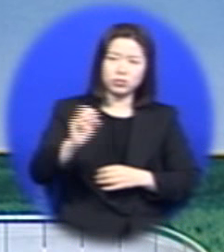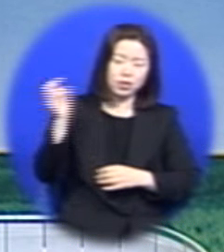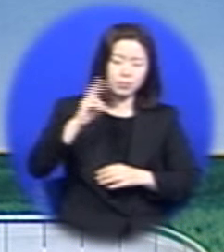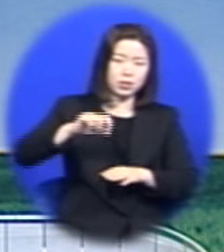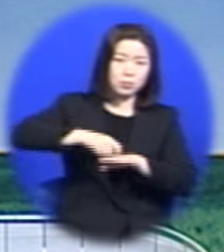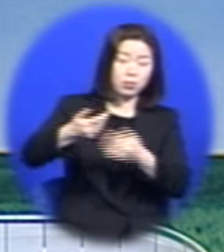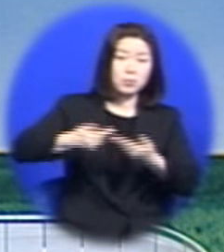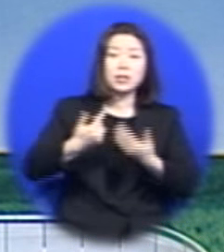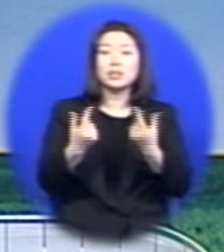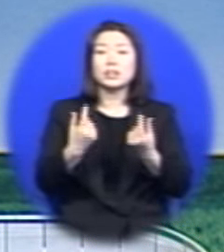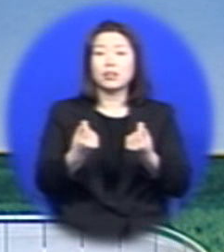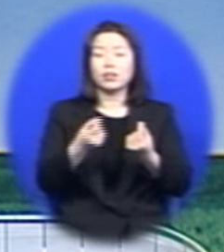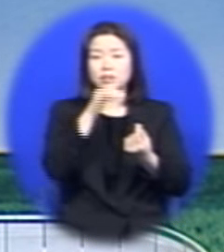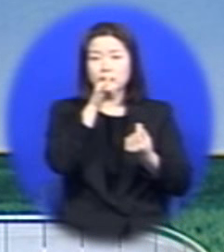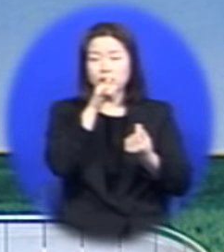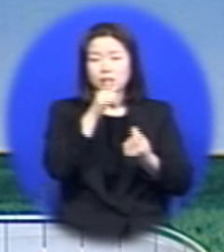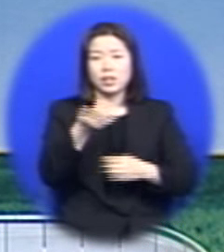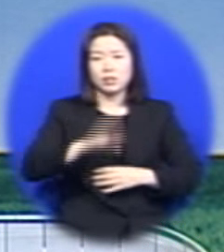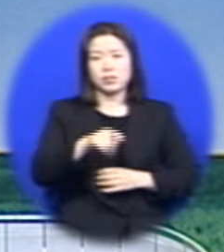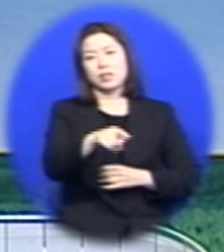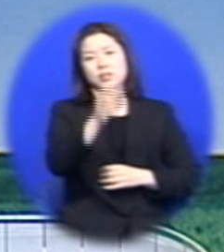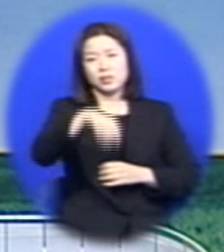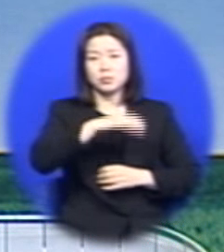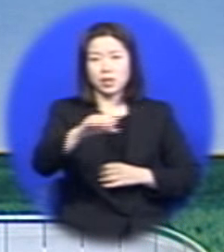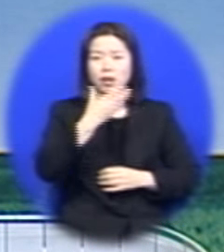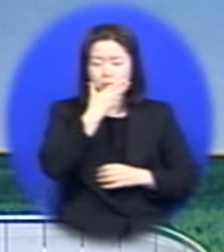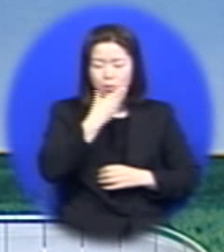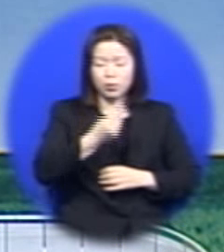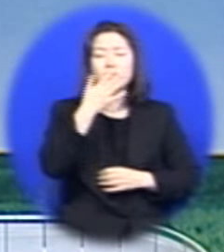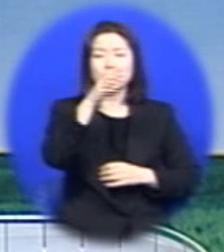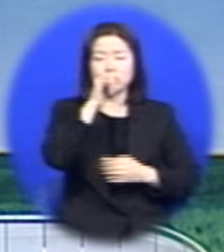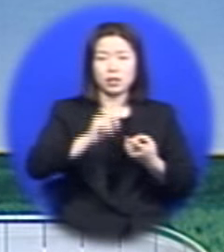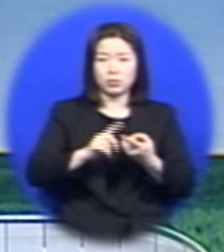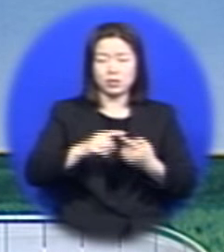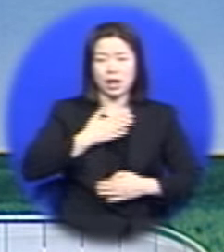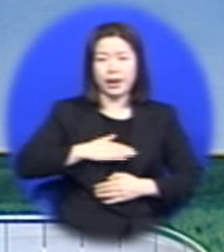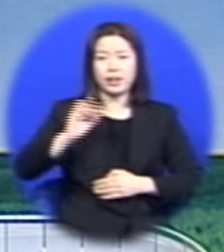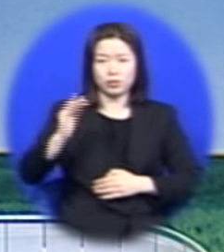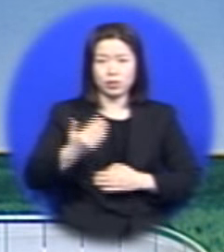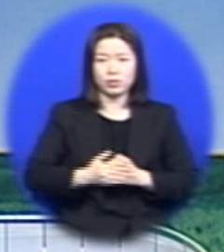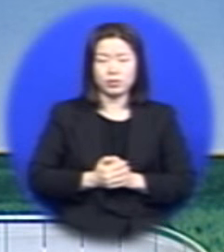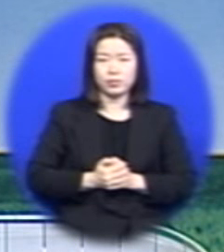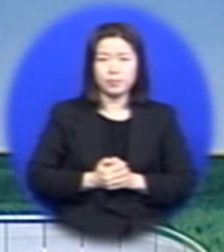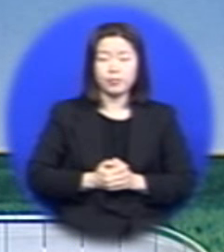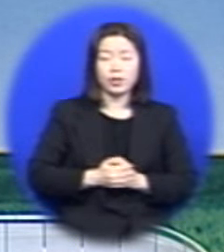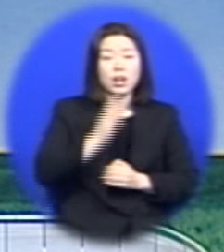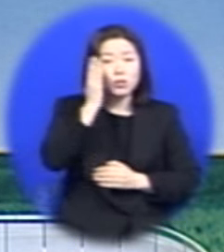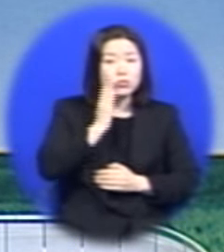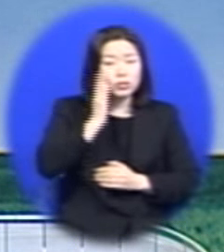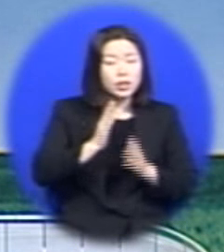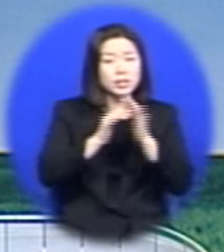있습니다. 근데 그 십자가가 복일 수 있다는 사실을 알아야 됩니다. 구레네